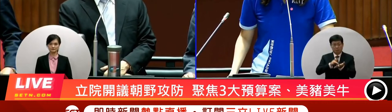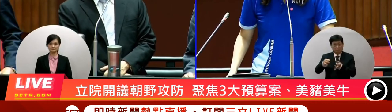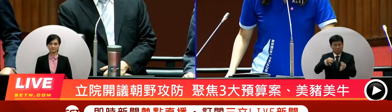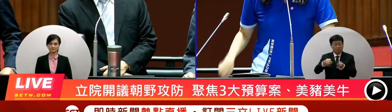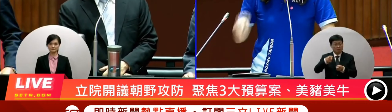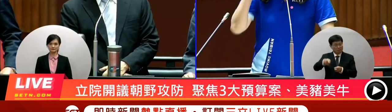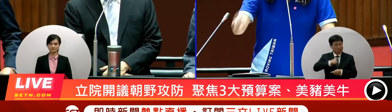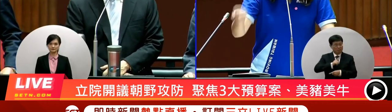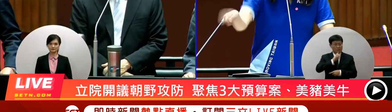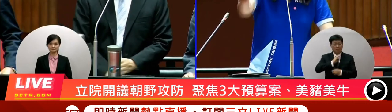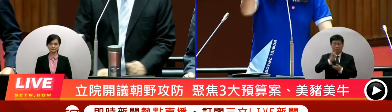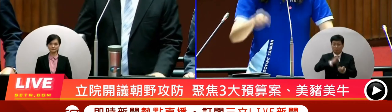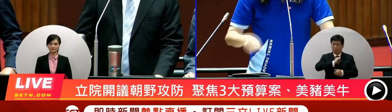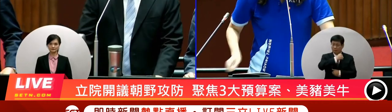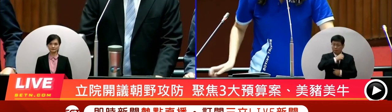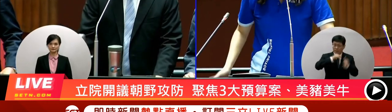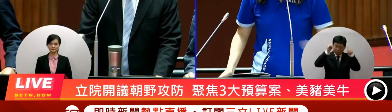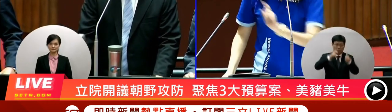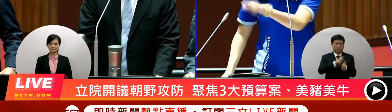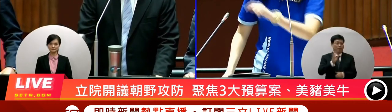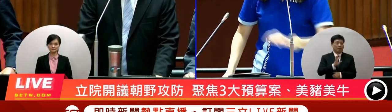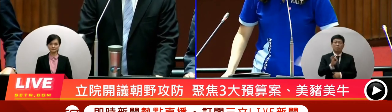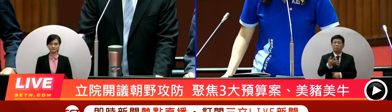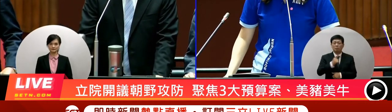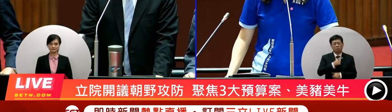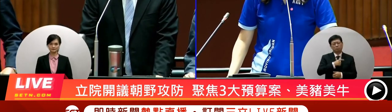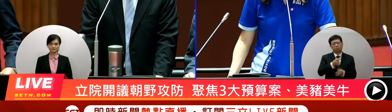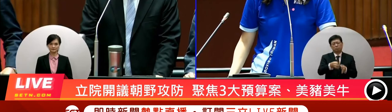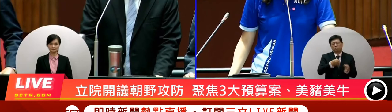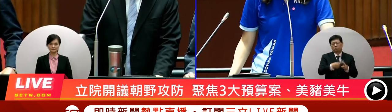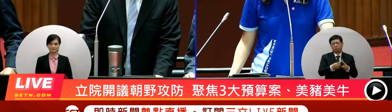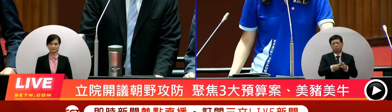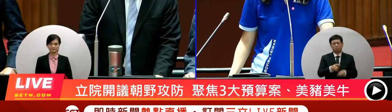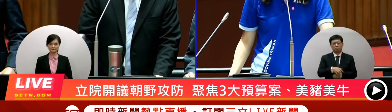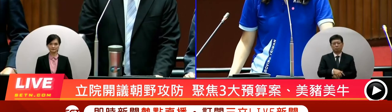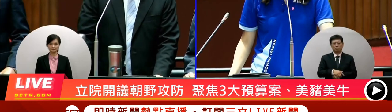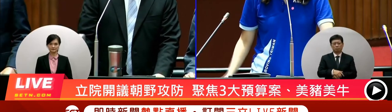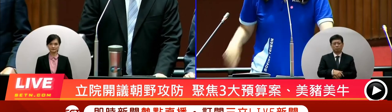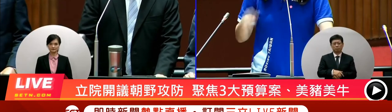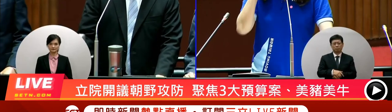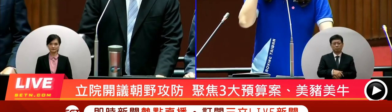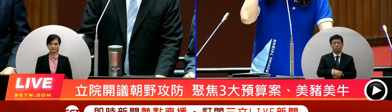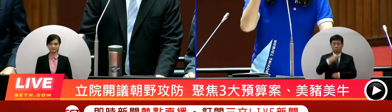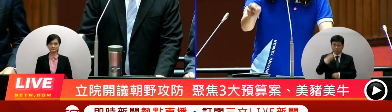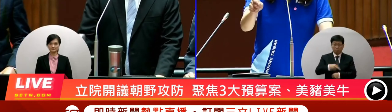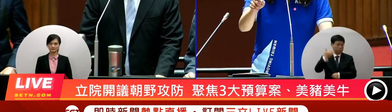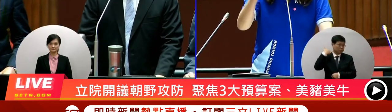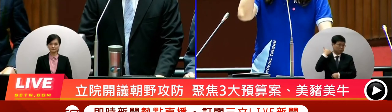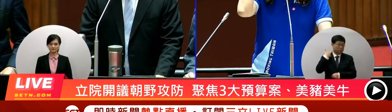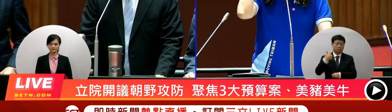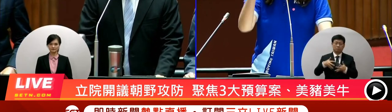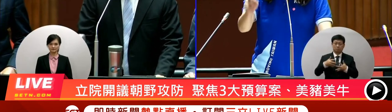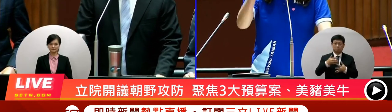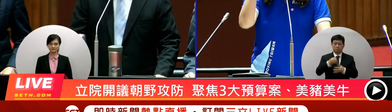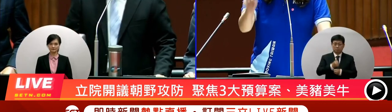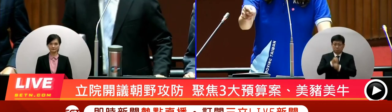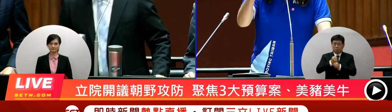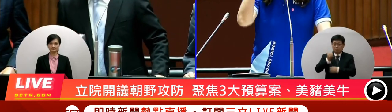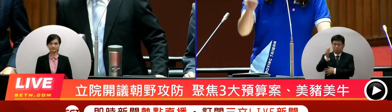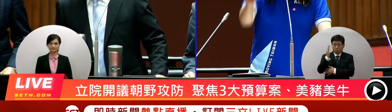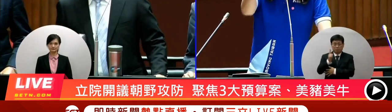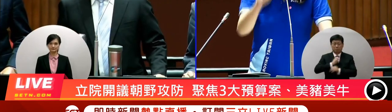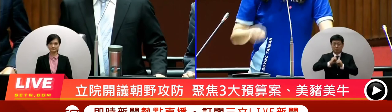多巴胺连卖给台湾养牛的都不卖，因为我们的市场太小了。而且当时马英九政府所开